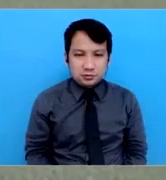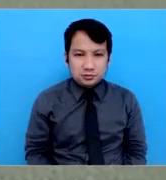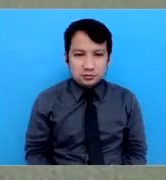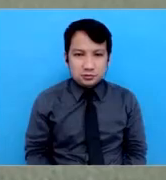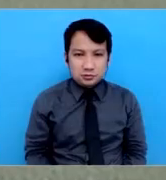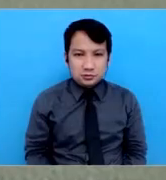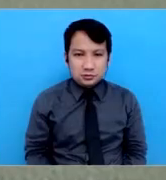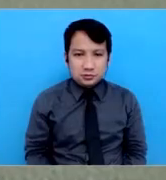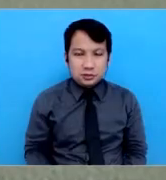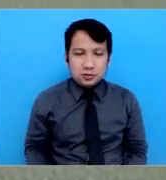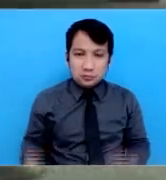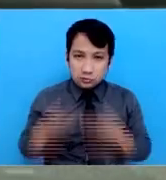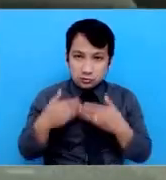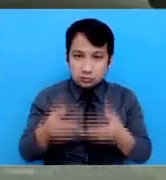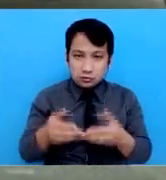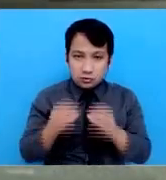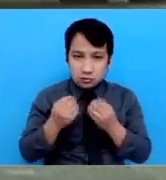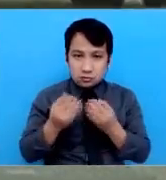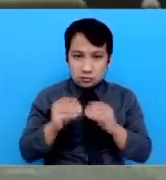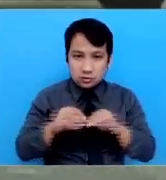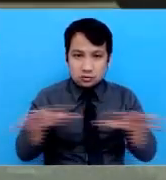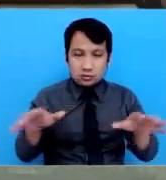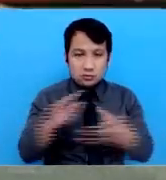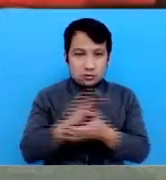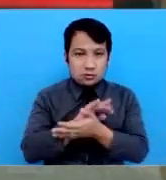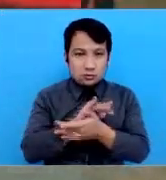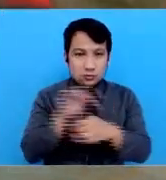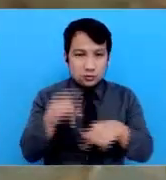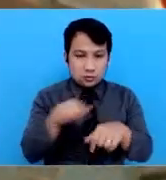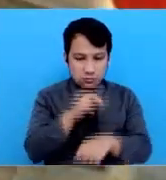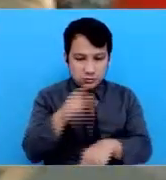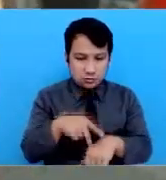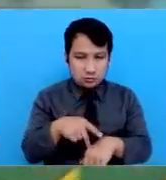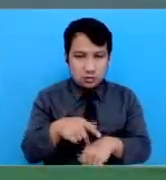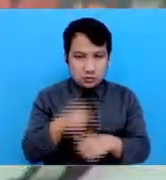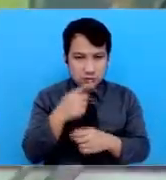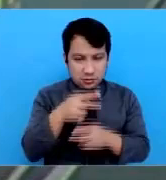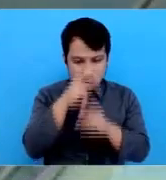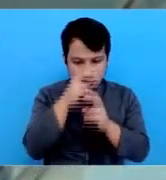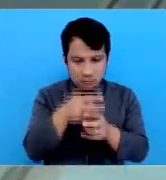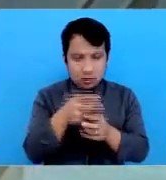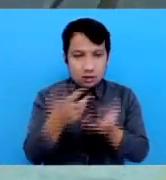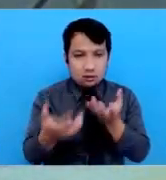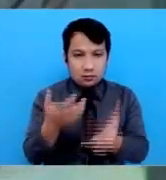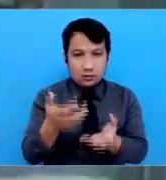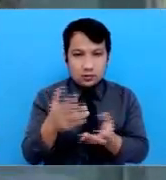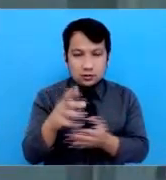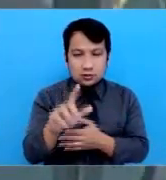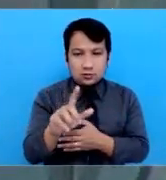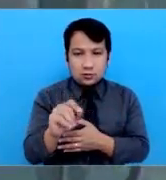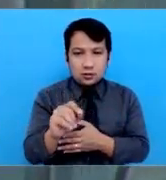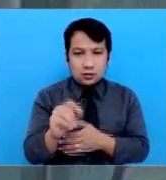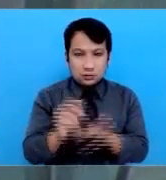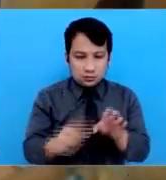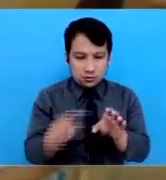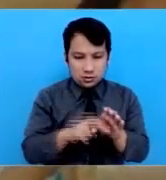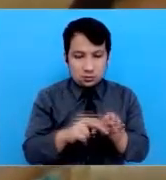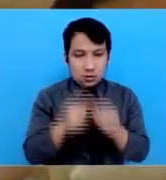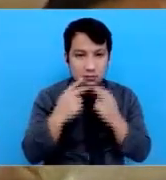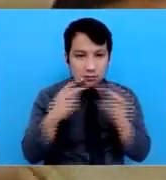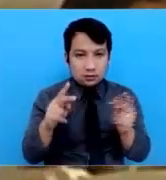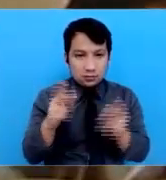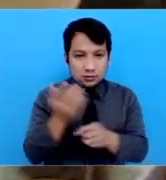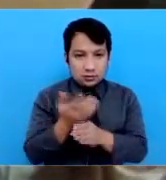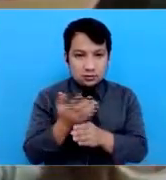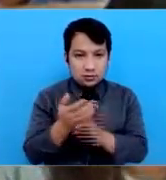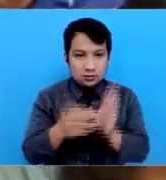Dahil sa patuloy na paglobo ng mga kaso ng COVID-19 sa bansa, maghihigpit na rin sa mga pasahero sa mga pampublikong sasakyan.